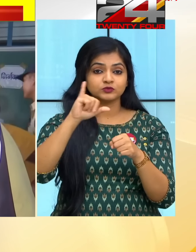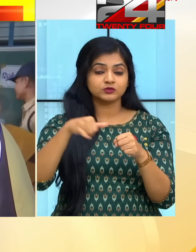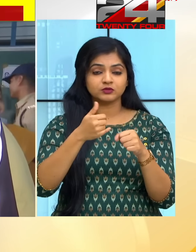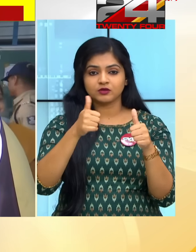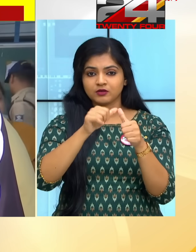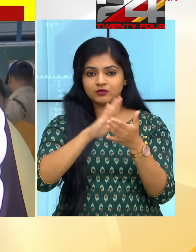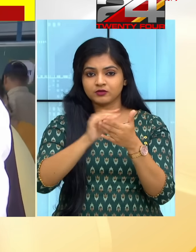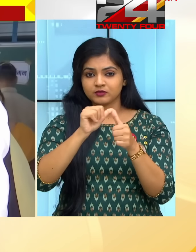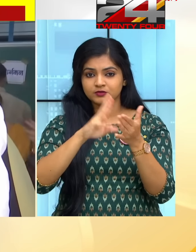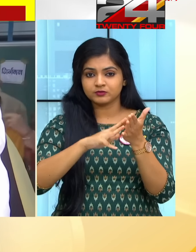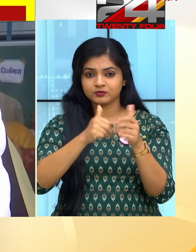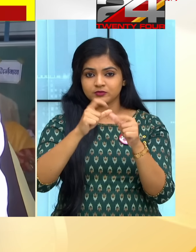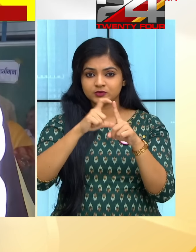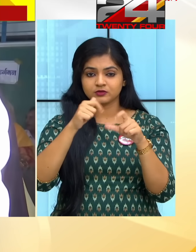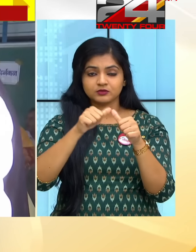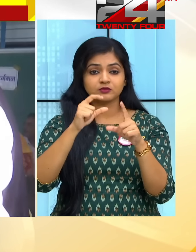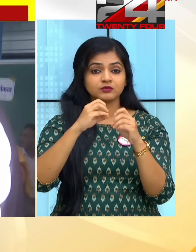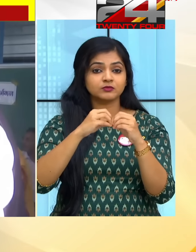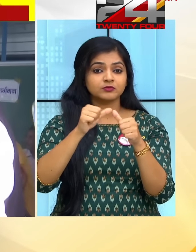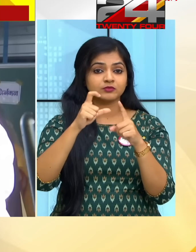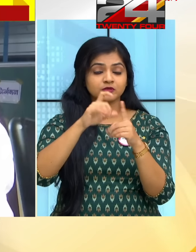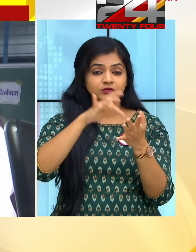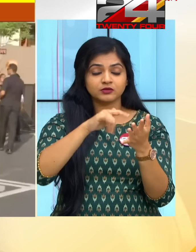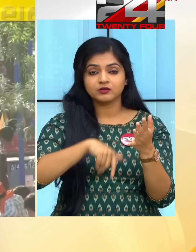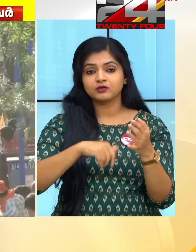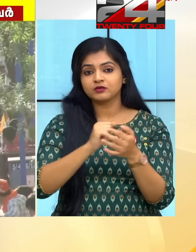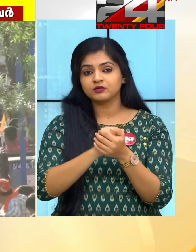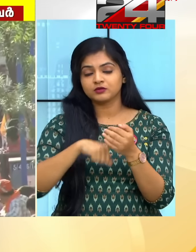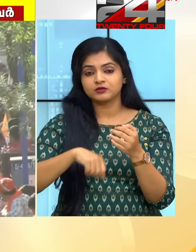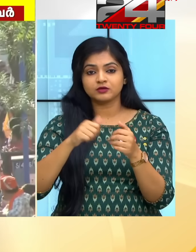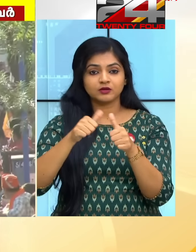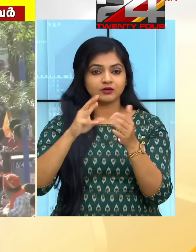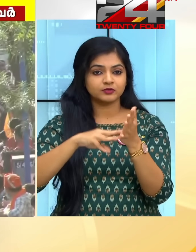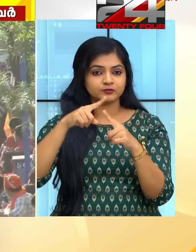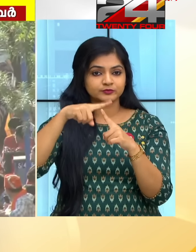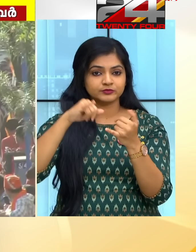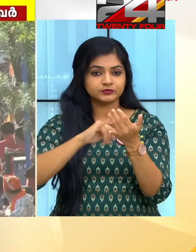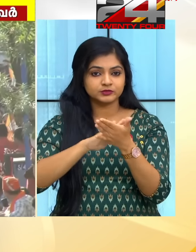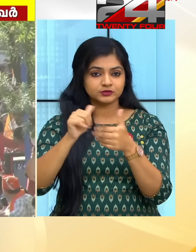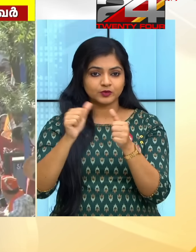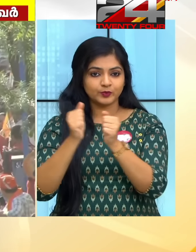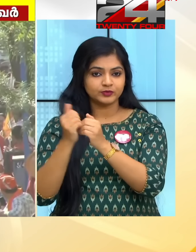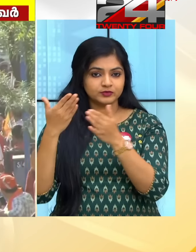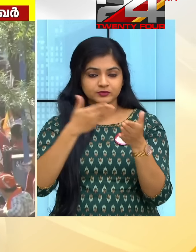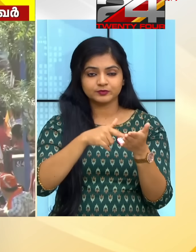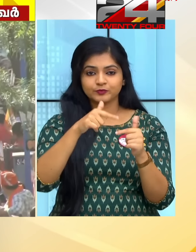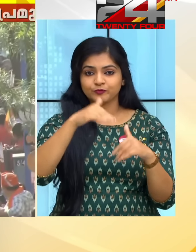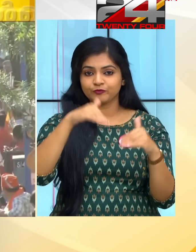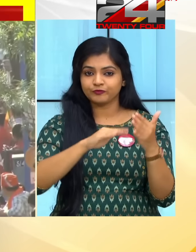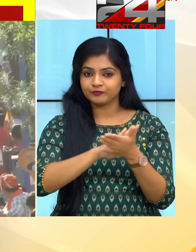അഹമ്മദാബാദിൽ അദ്ദേഹം ആഭ്യന്തരമന്ത്രി അമിത്ഷയോടുകൂടി എത്തിയാണ് ആ സമ്മതിദാനം വിനിയോഗിച്ചത്. എല്ലാ സംസ്ഥാനങ്ങളിലും